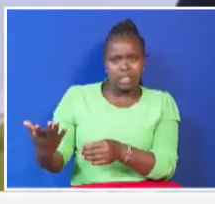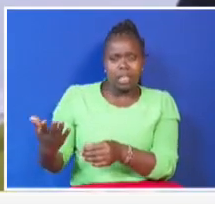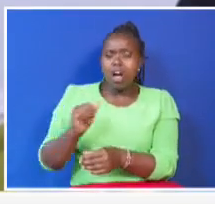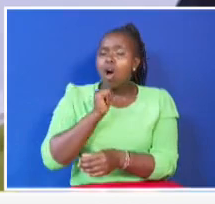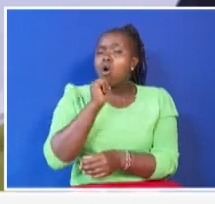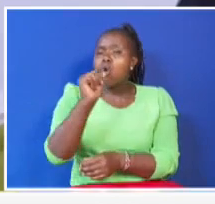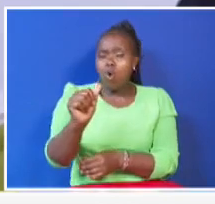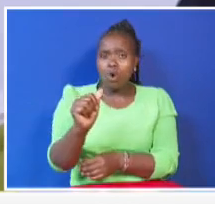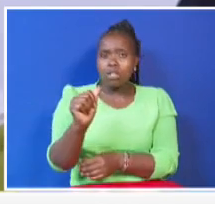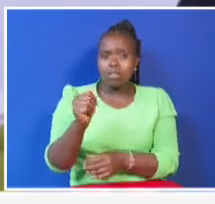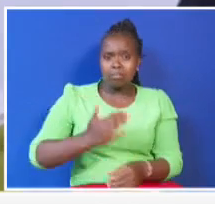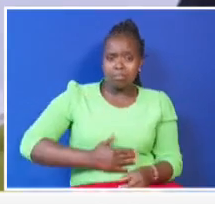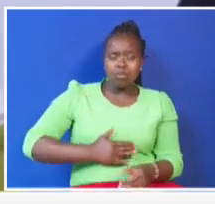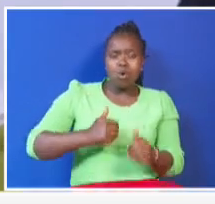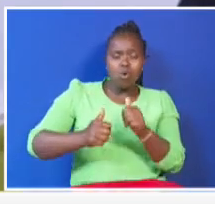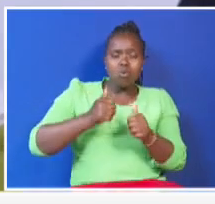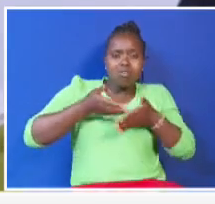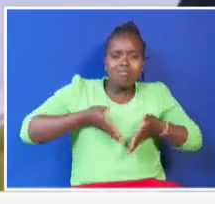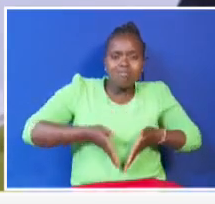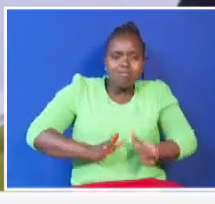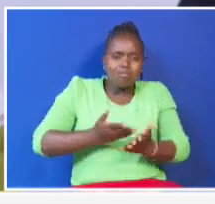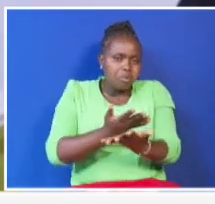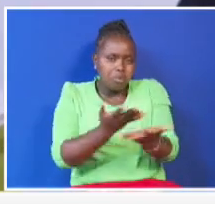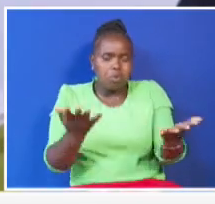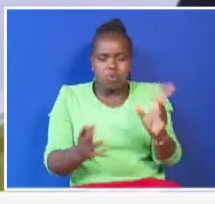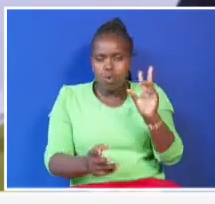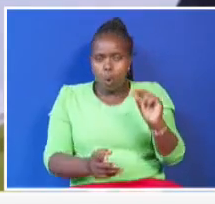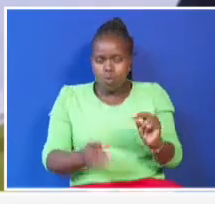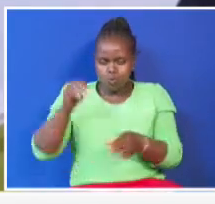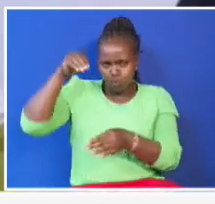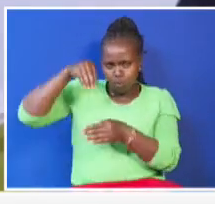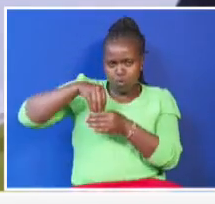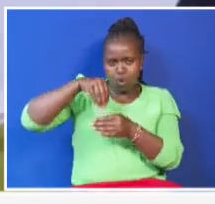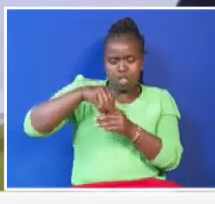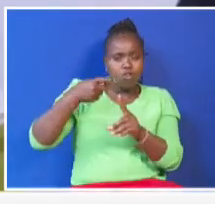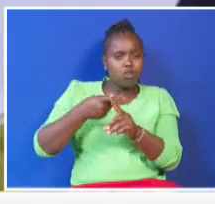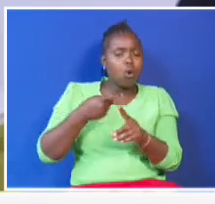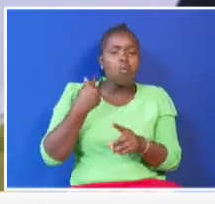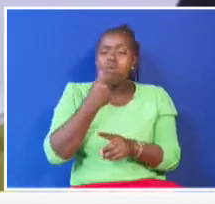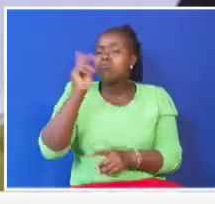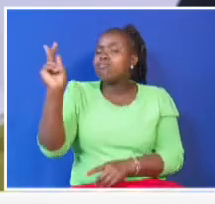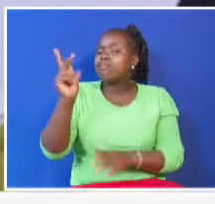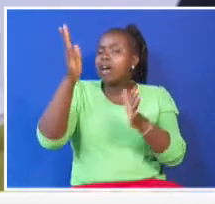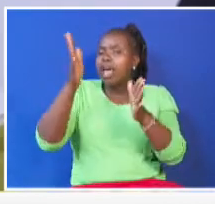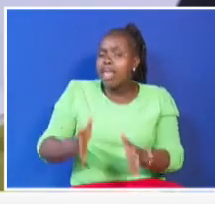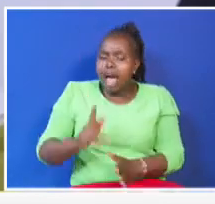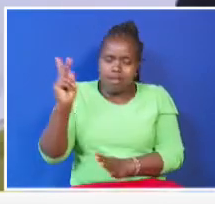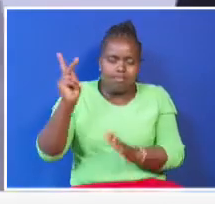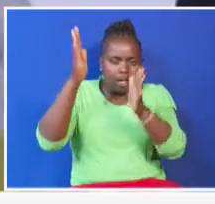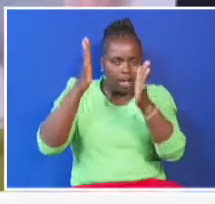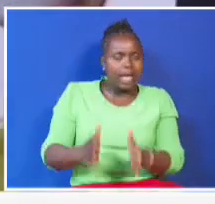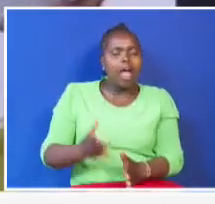sio kwa ile tumbo ambaye imekuzaa. Kura inatokana na mwananchi, mwananchi ndio mwenye